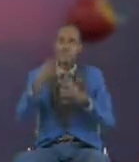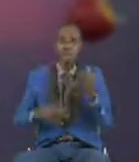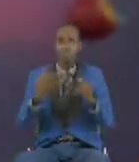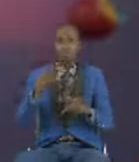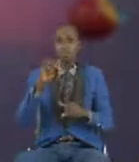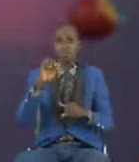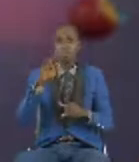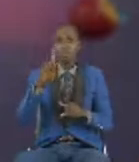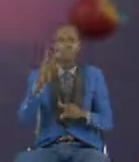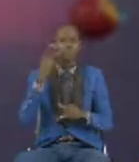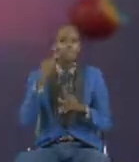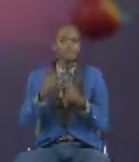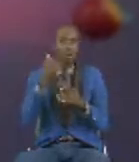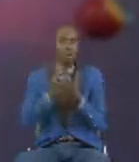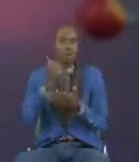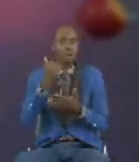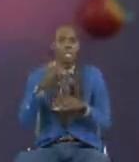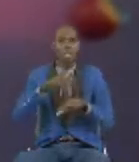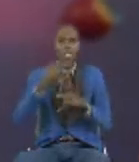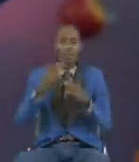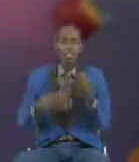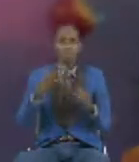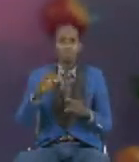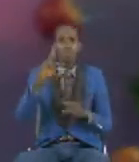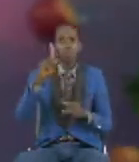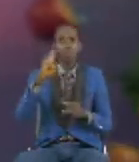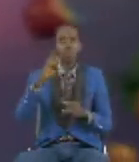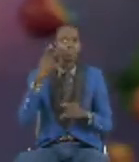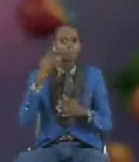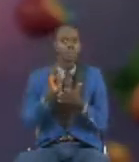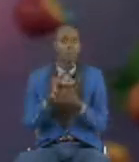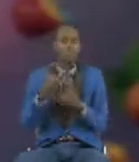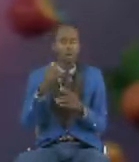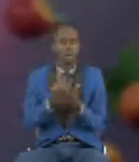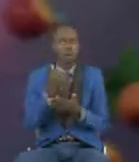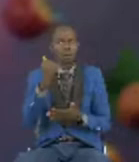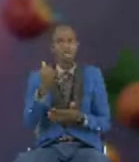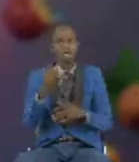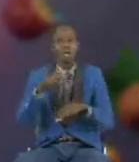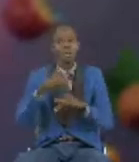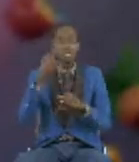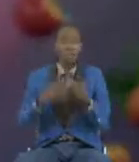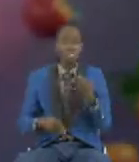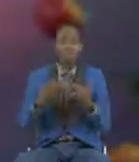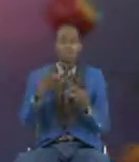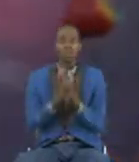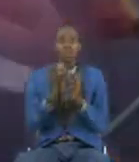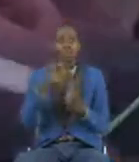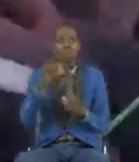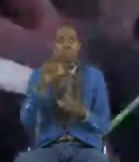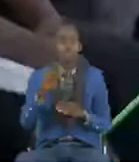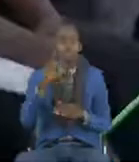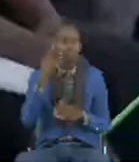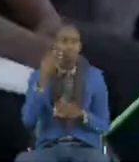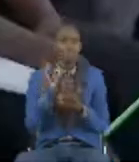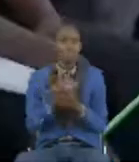fin de Luc, vous avez Amen. À la fin de Jean, vous avez Amen. Mais pour les actes des apôtres,